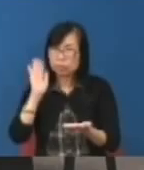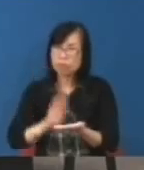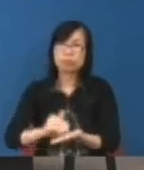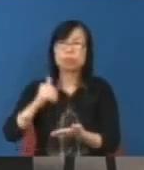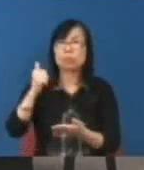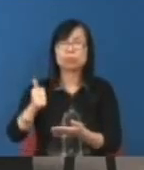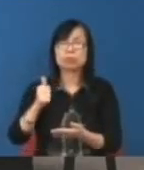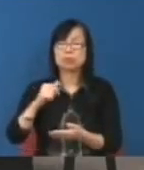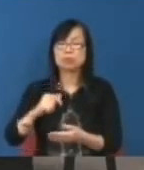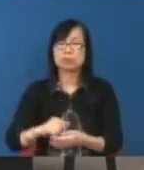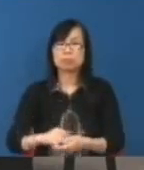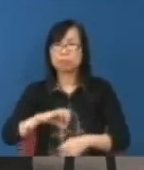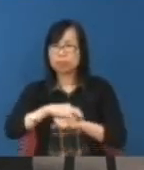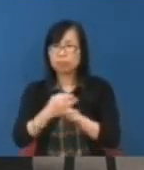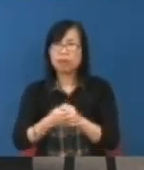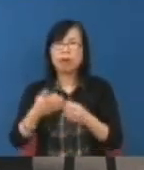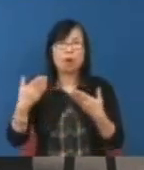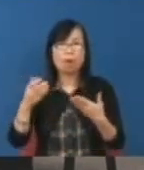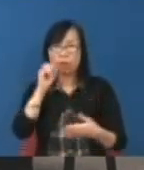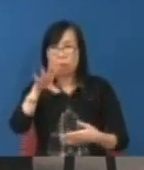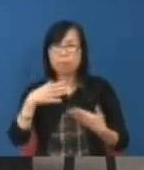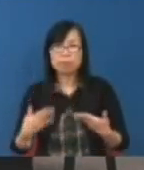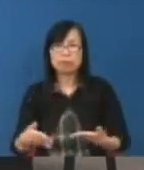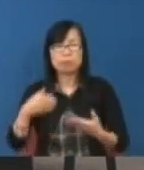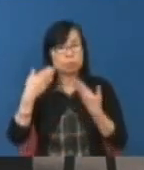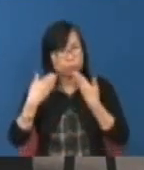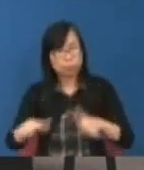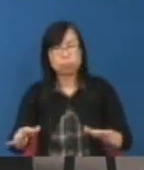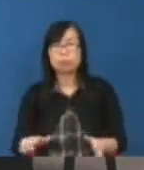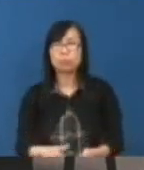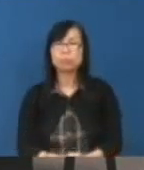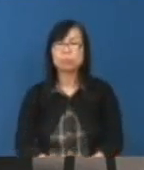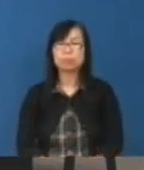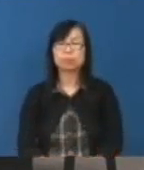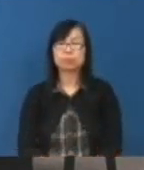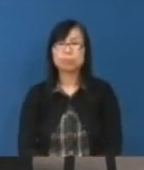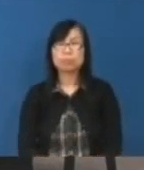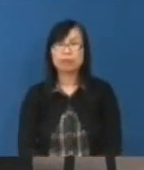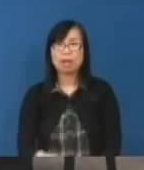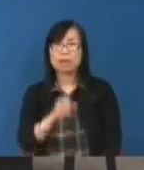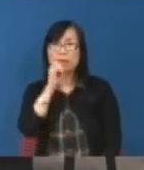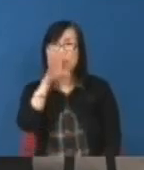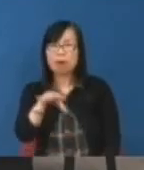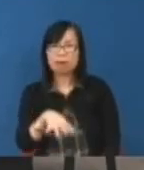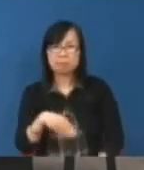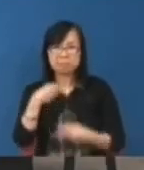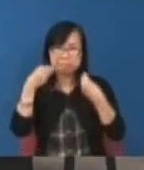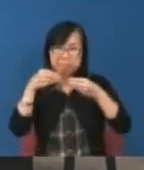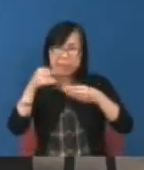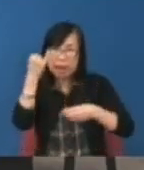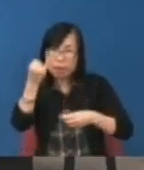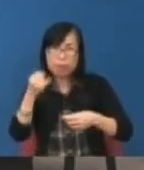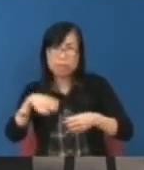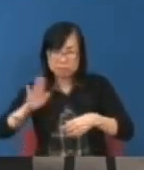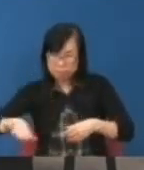嘅，牙差啊，即係而家現代公務員啊，唔做唔得。係 啦， 逢君之惡就令神，呢、